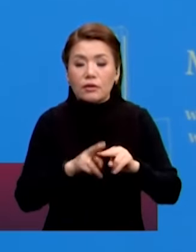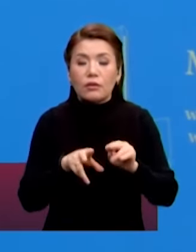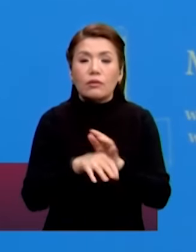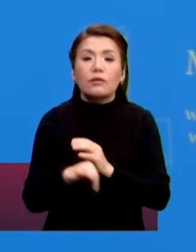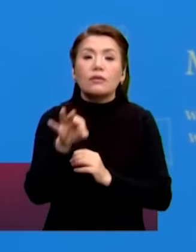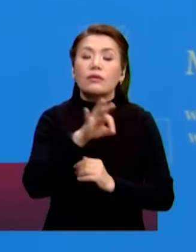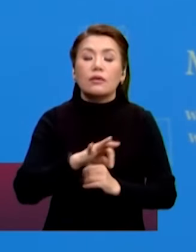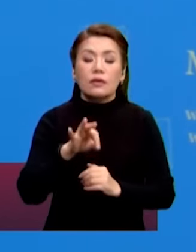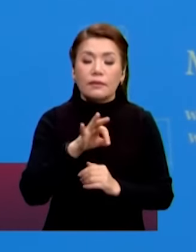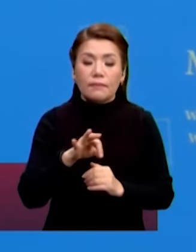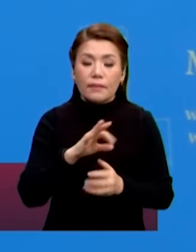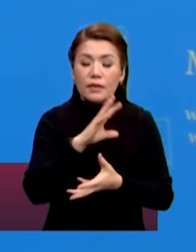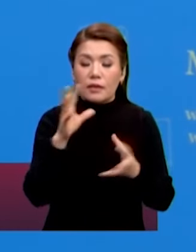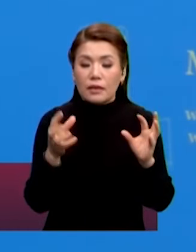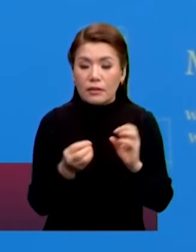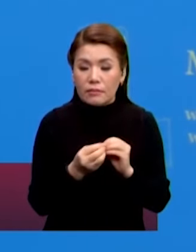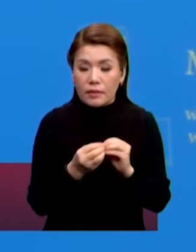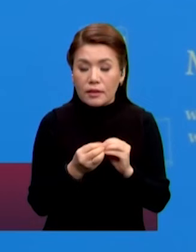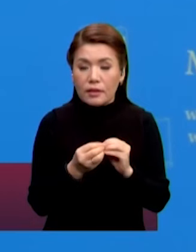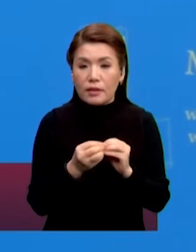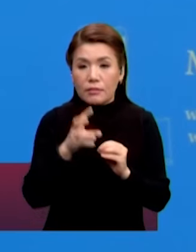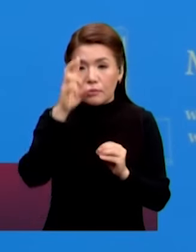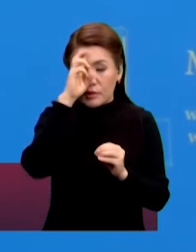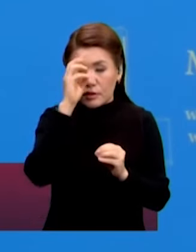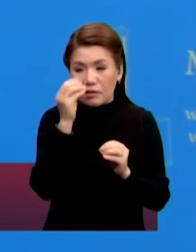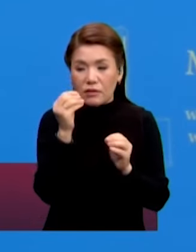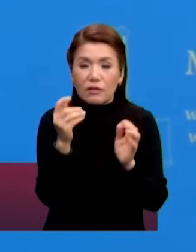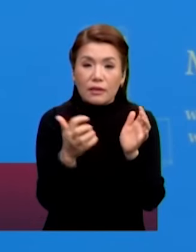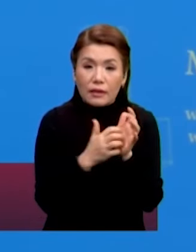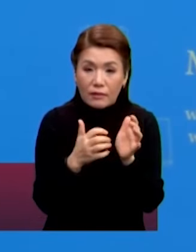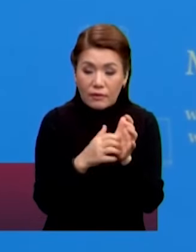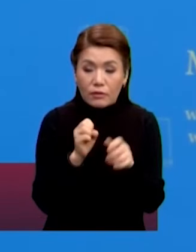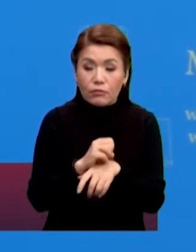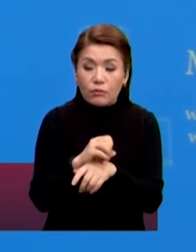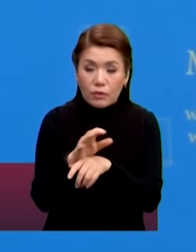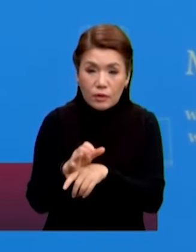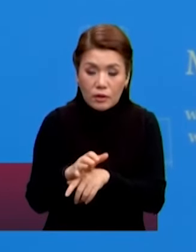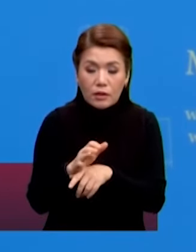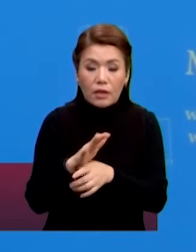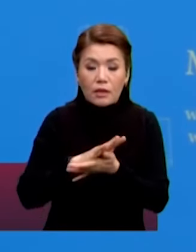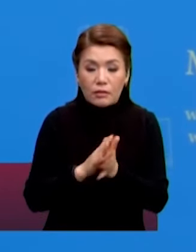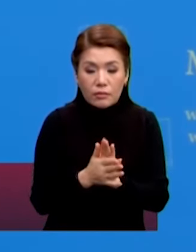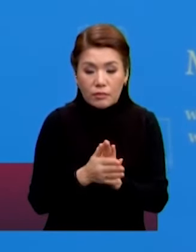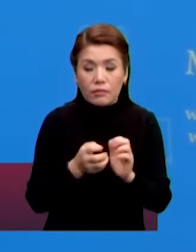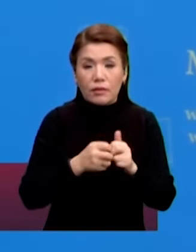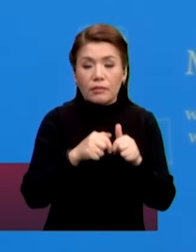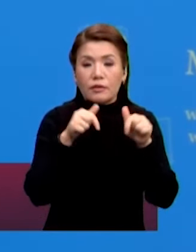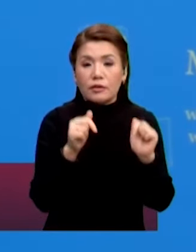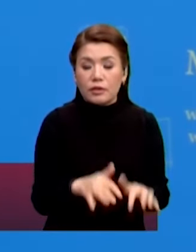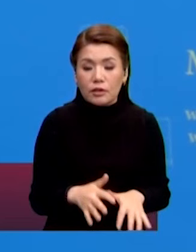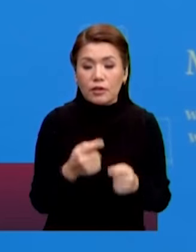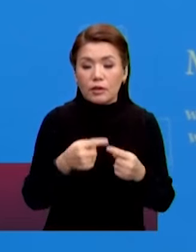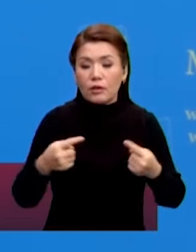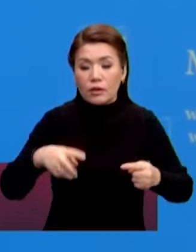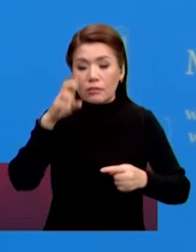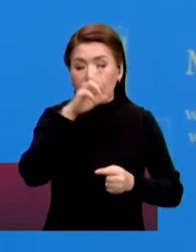жаңағы жалпы бюджеттің тапшылығын қаржыландыруға, әлеуметтік мәселелерді шешуге де және басқа да